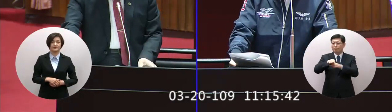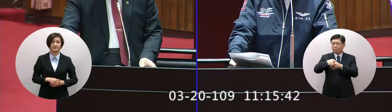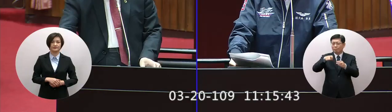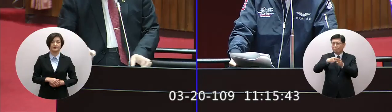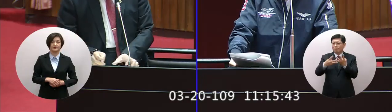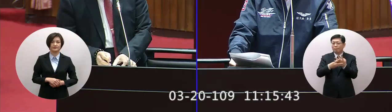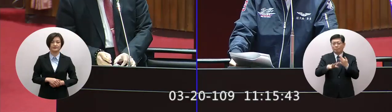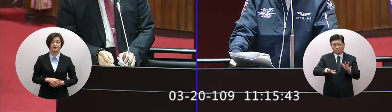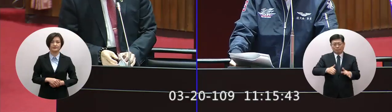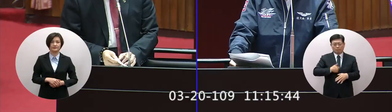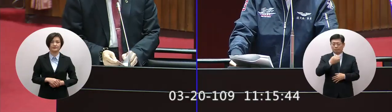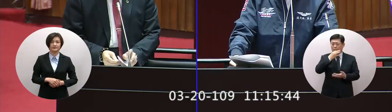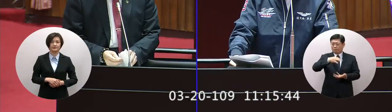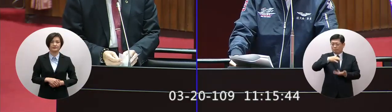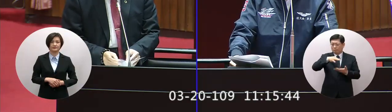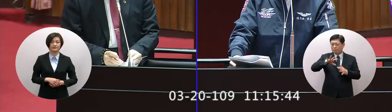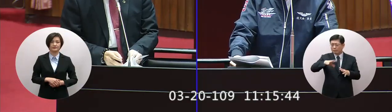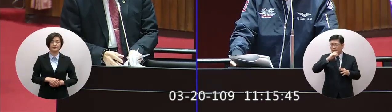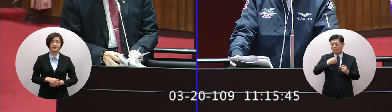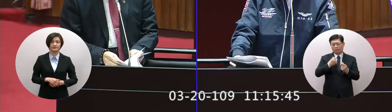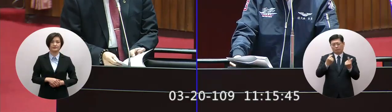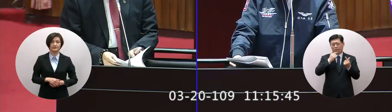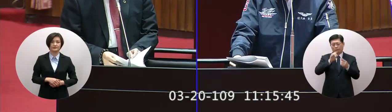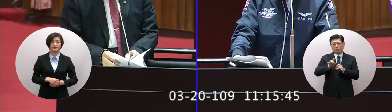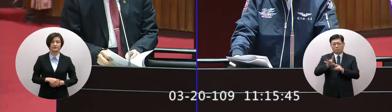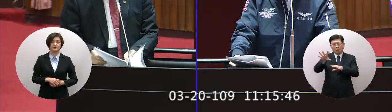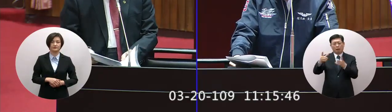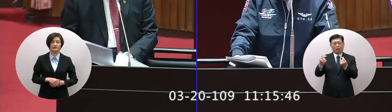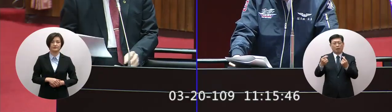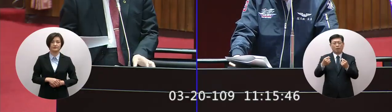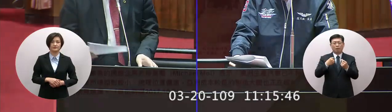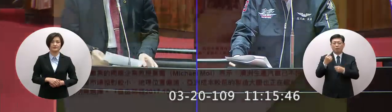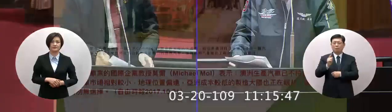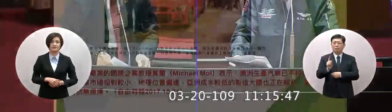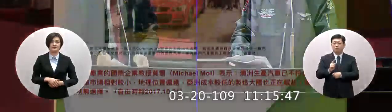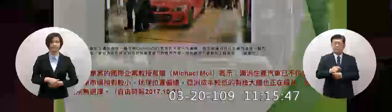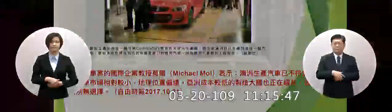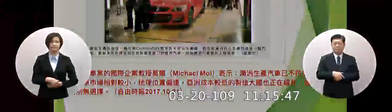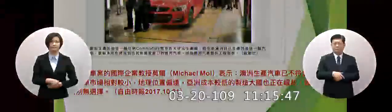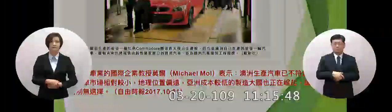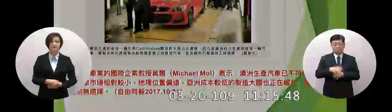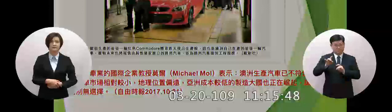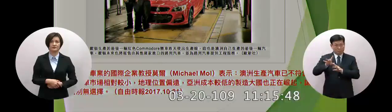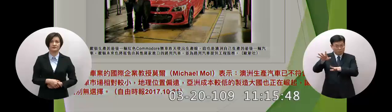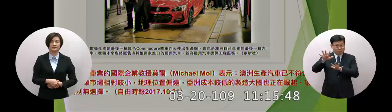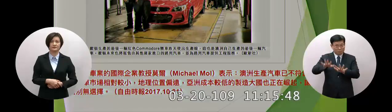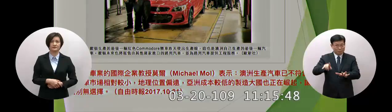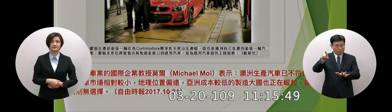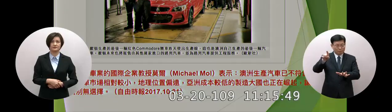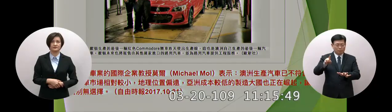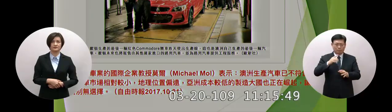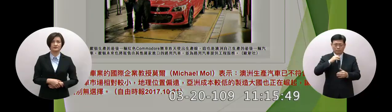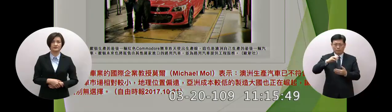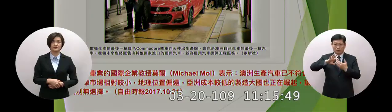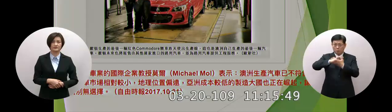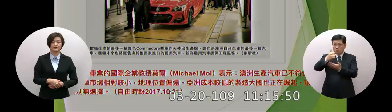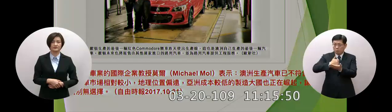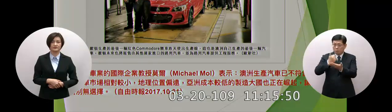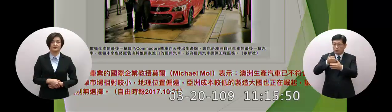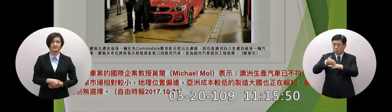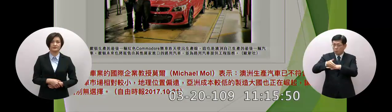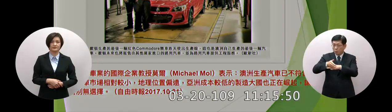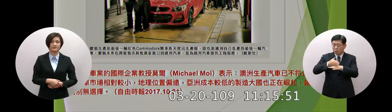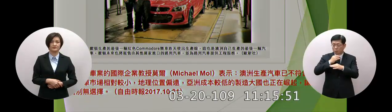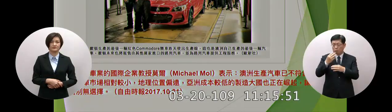的部分，我们。真的相当担心会变成澳洲化哈，那有几个原因，就是因为其实澳洲呢，他们在这个进口车的比